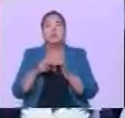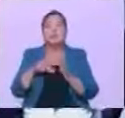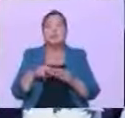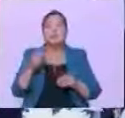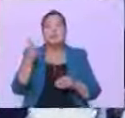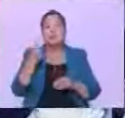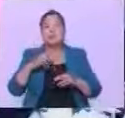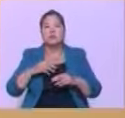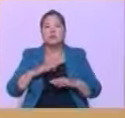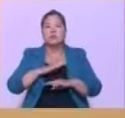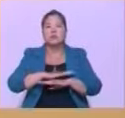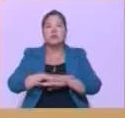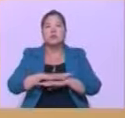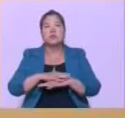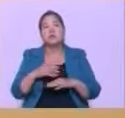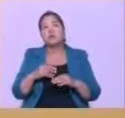первоклассников региона.